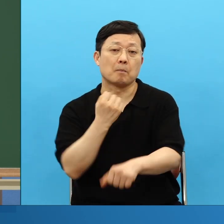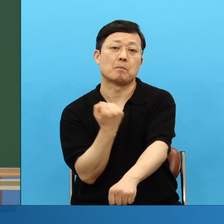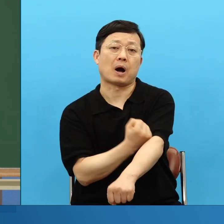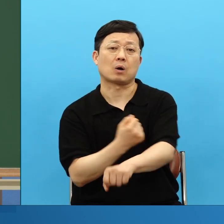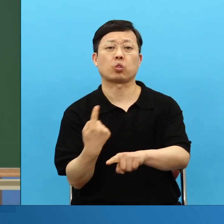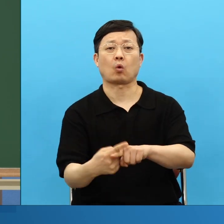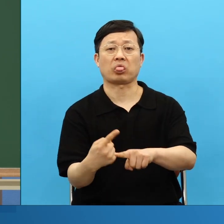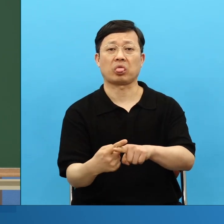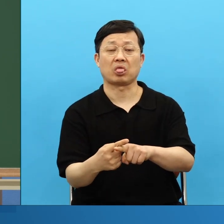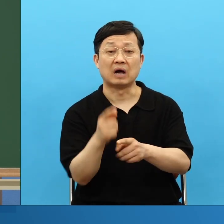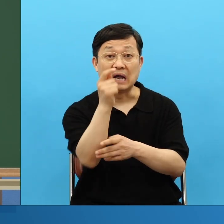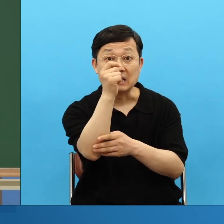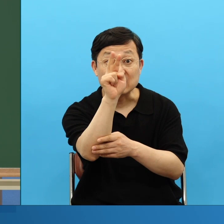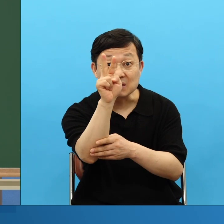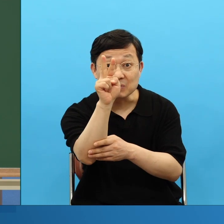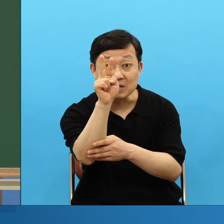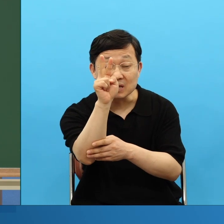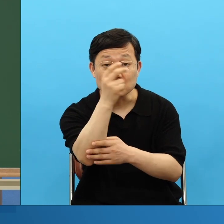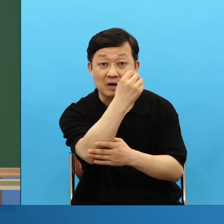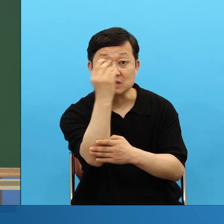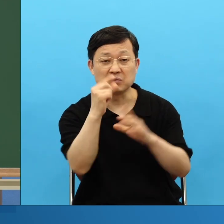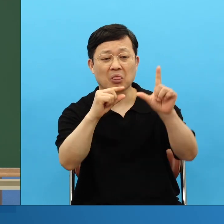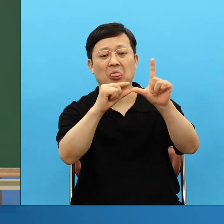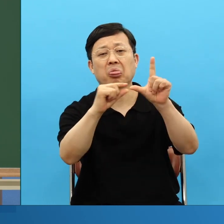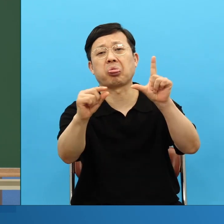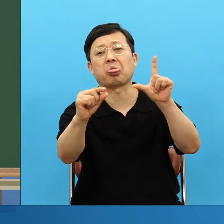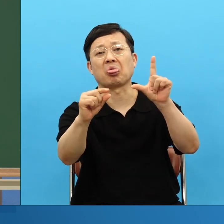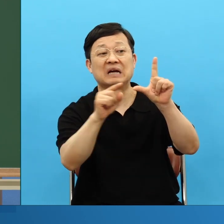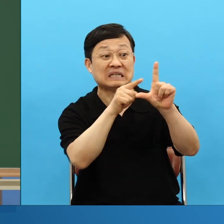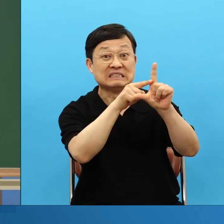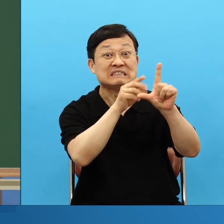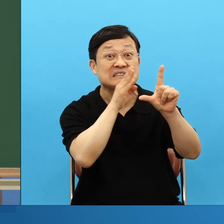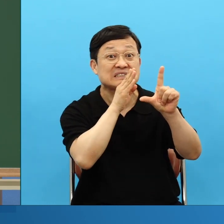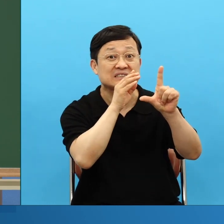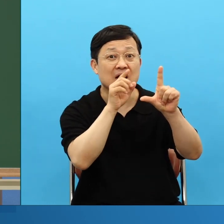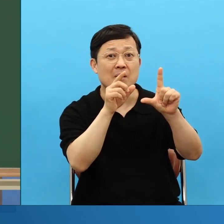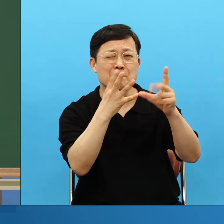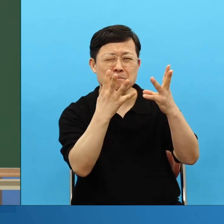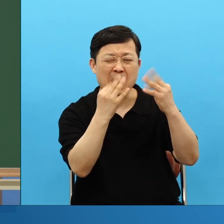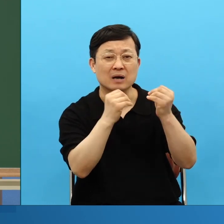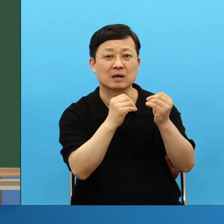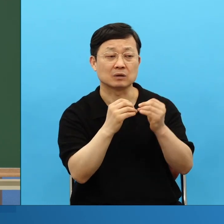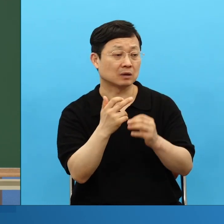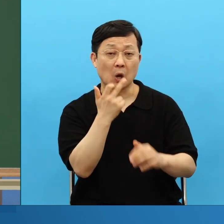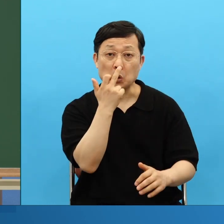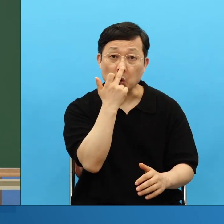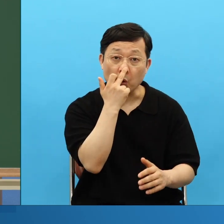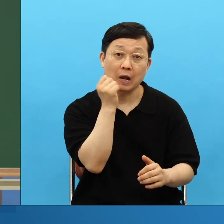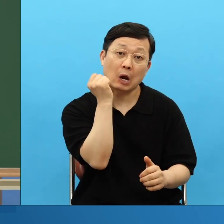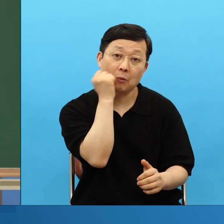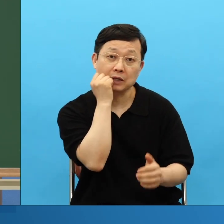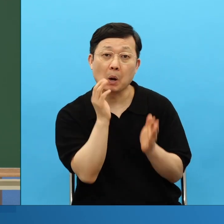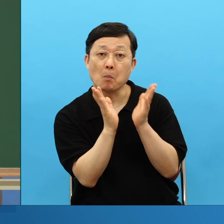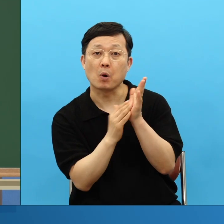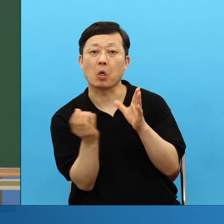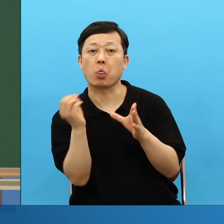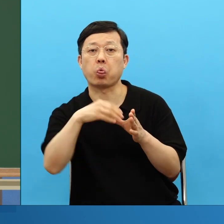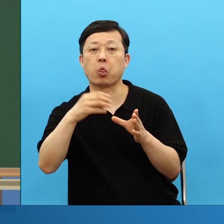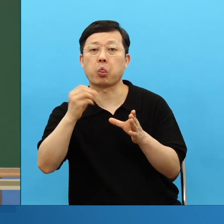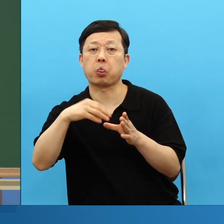것은 빙산의 일각이죠. 실제 그걸 대마액을 과자에 초콜릿에 막 넣으면 전부